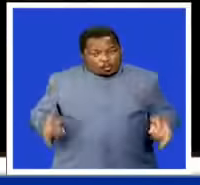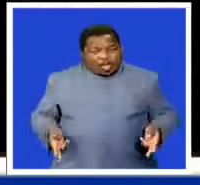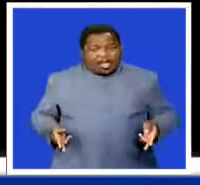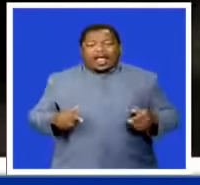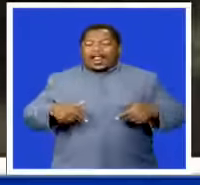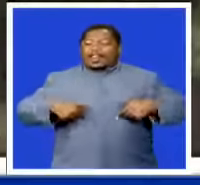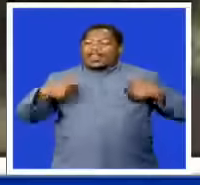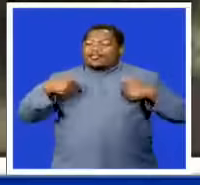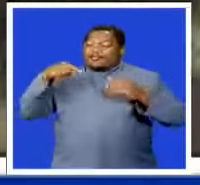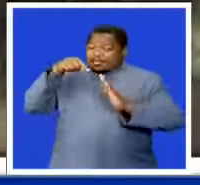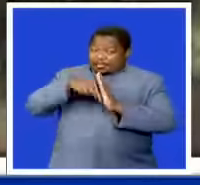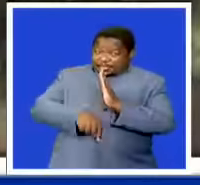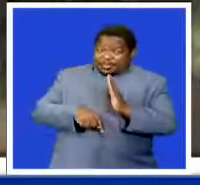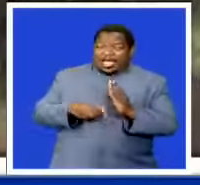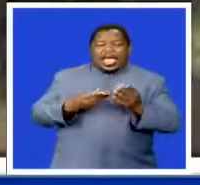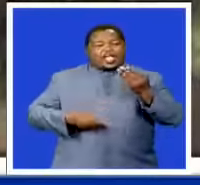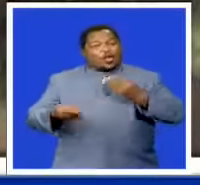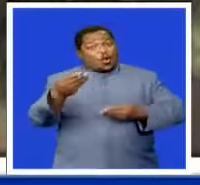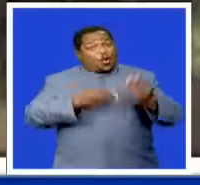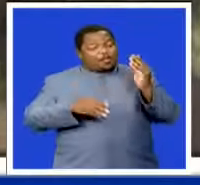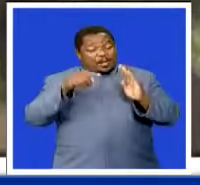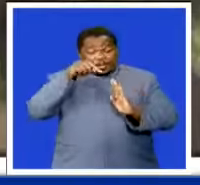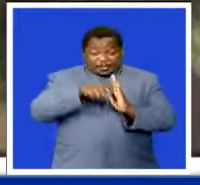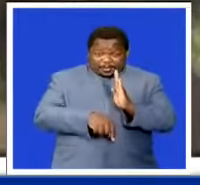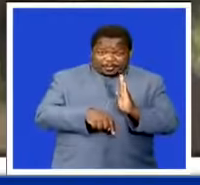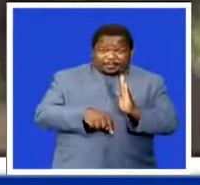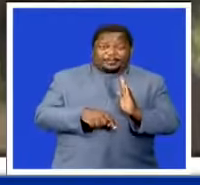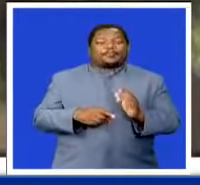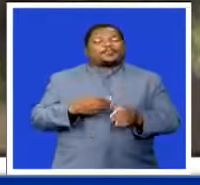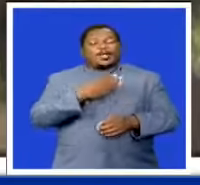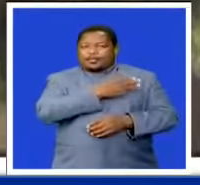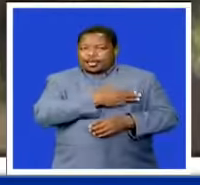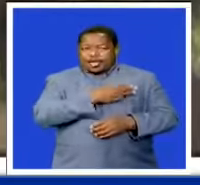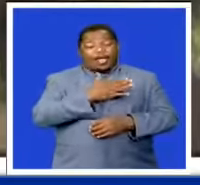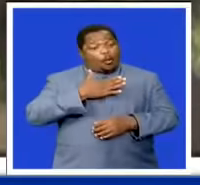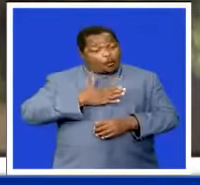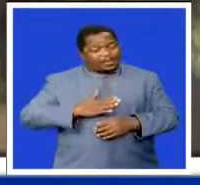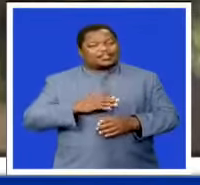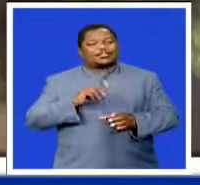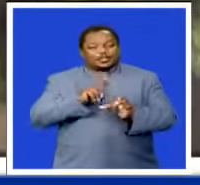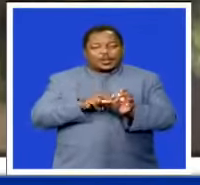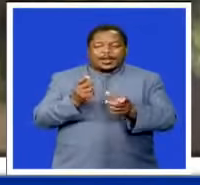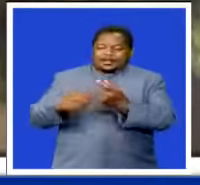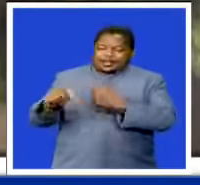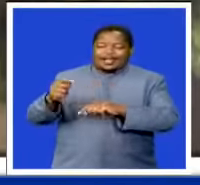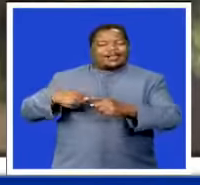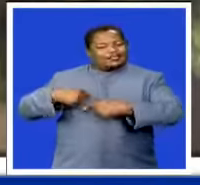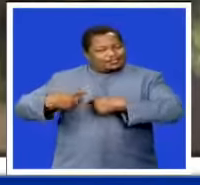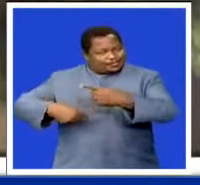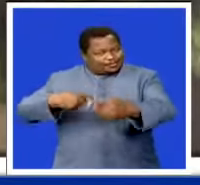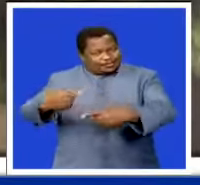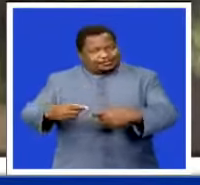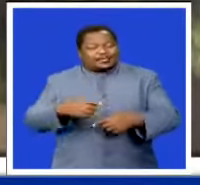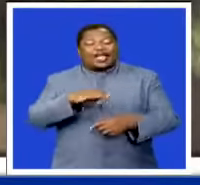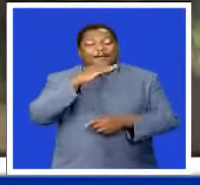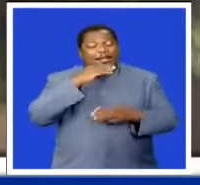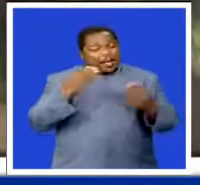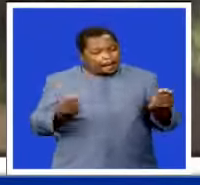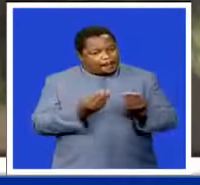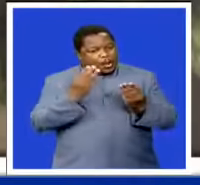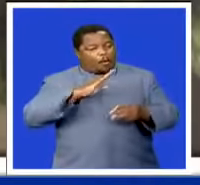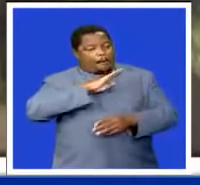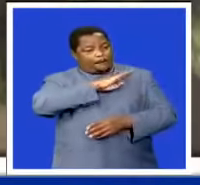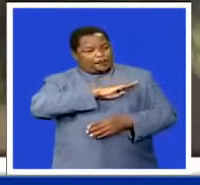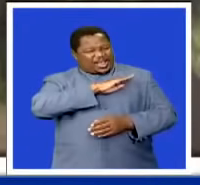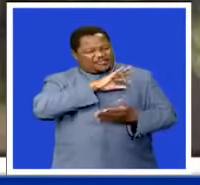lokho vele sisata ukunegotiate nemaphoyisa akithi nelibandla lonke ukuthi vele sithe ukukhutha phela